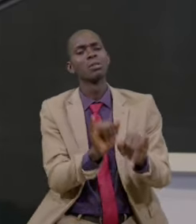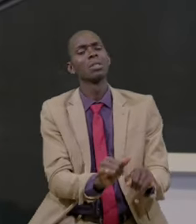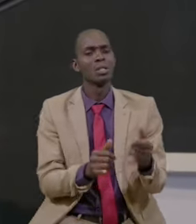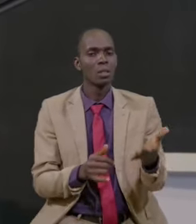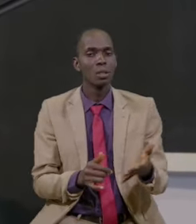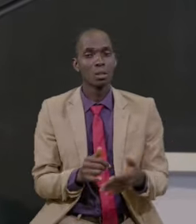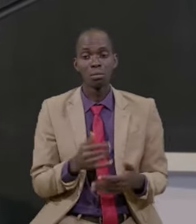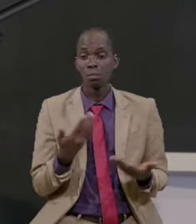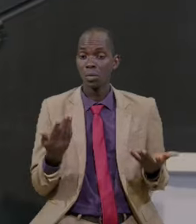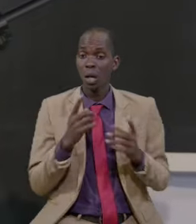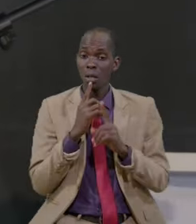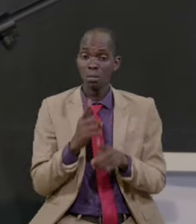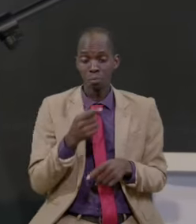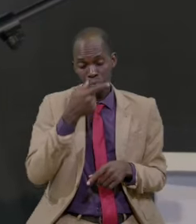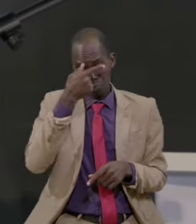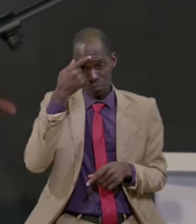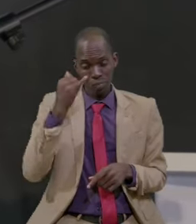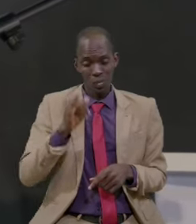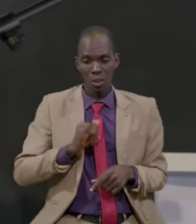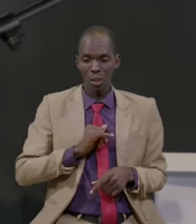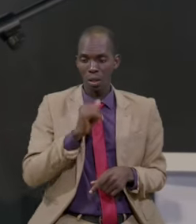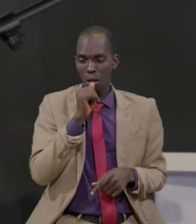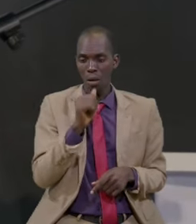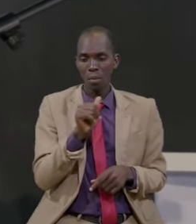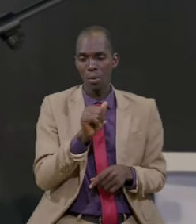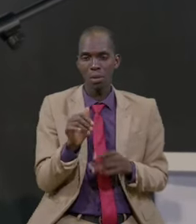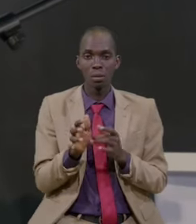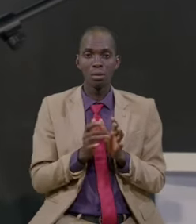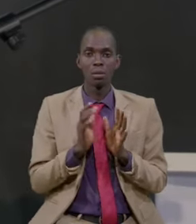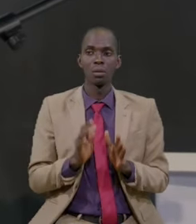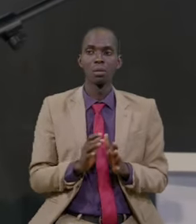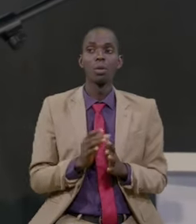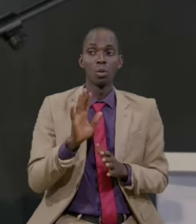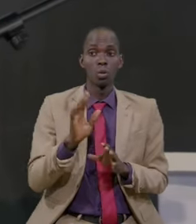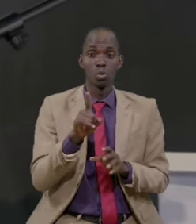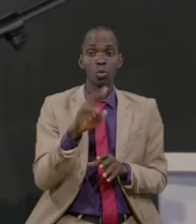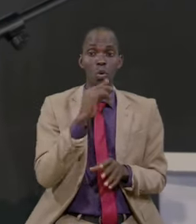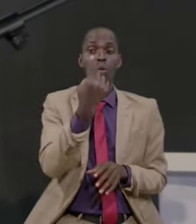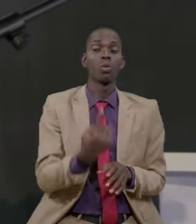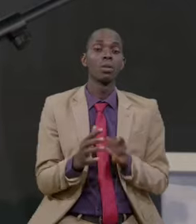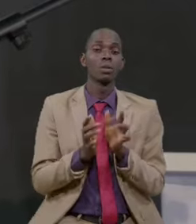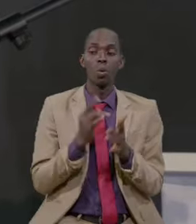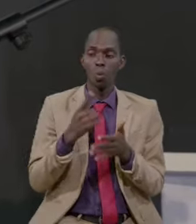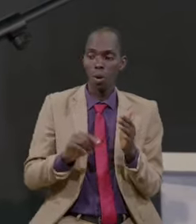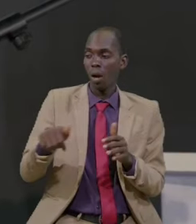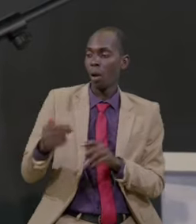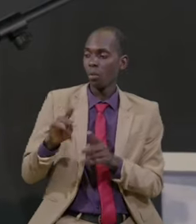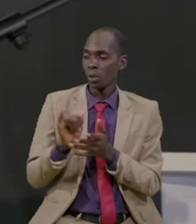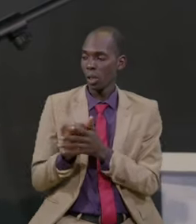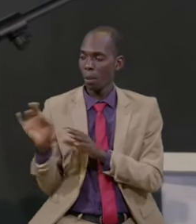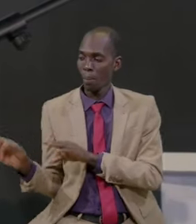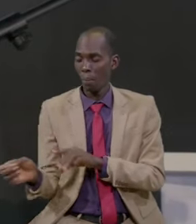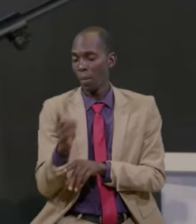dit, parce que je suis un chrétien. Ils ont dit, mais tous ceux qui passent là, et ils ont donné. Et ils ne sont pas des